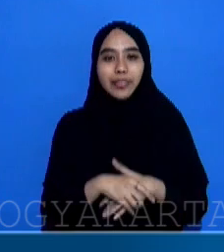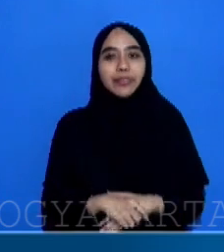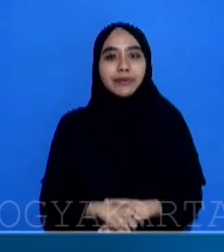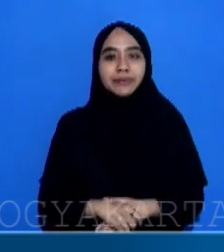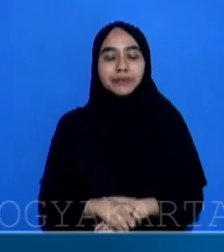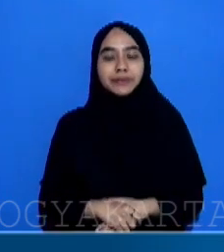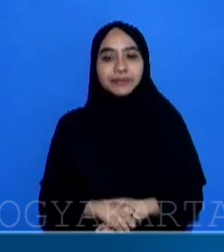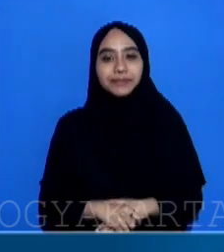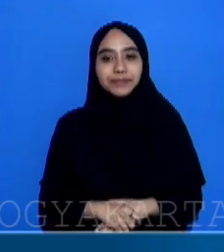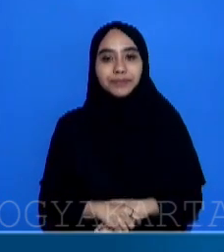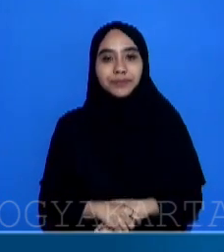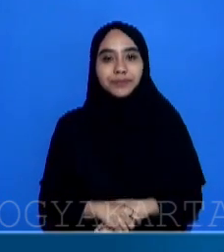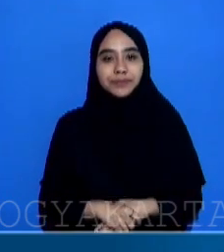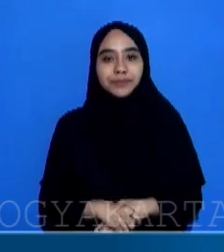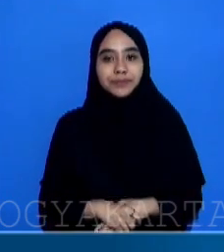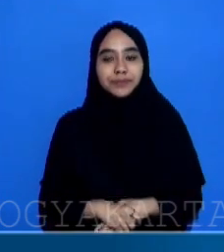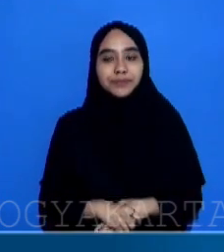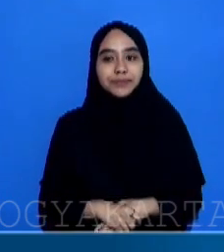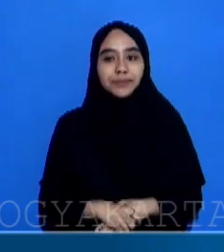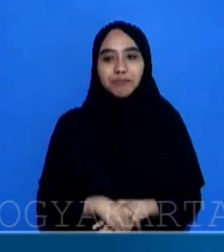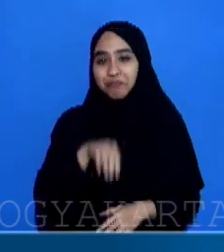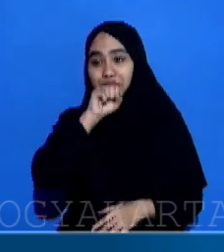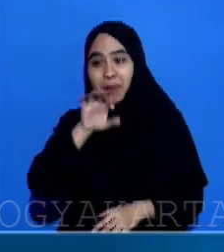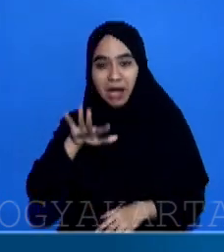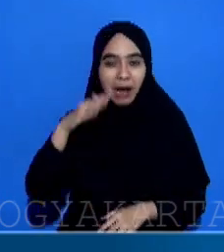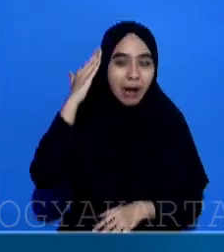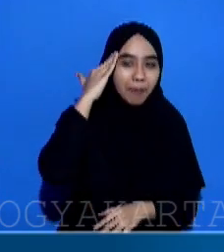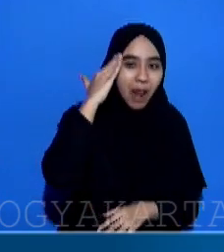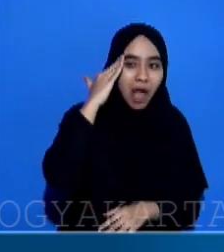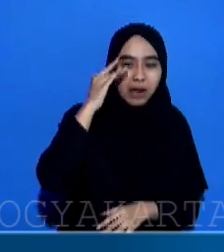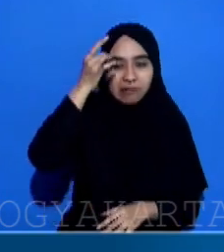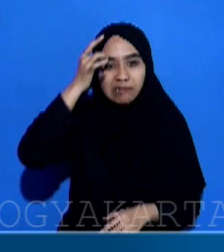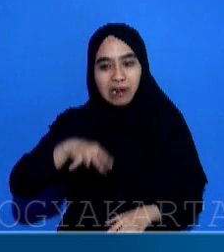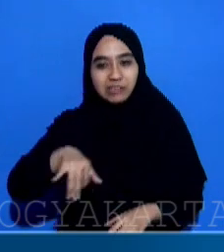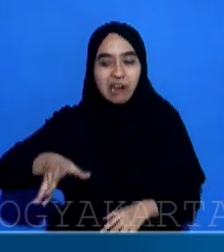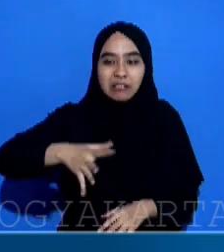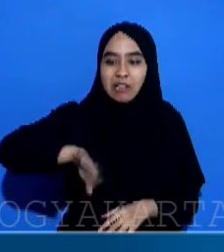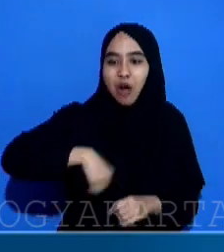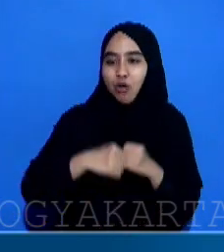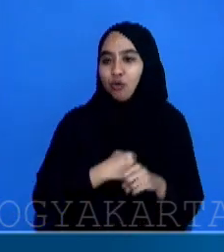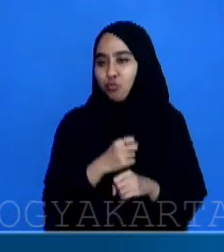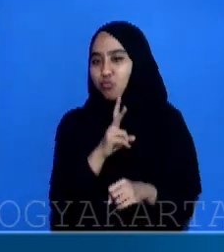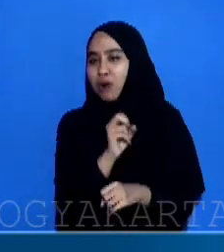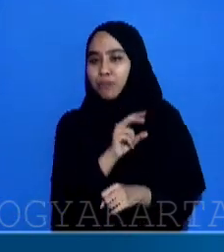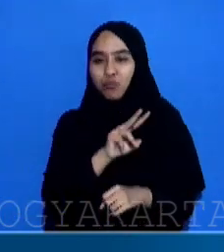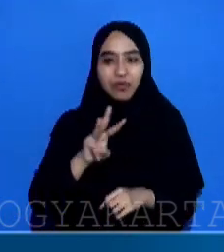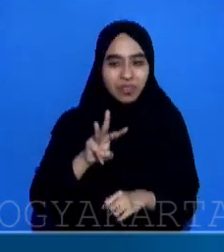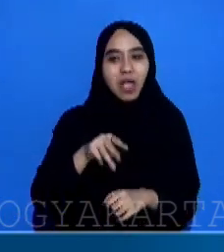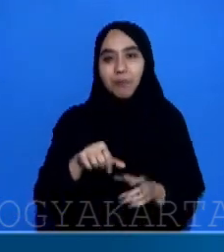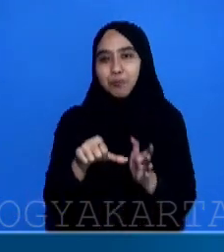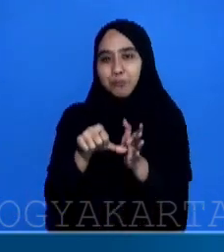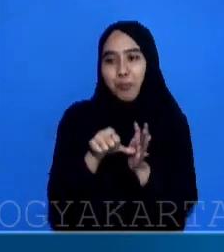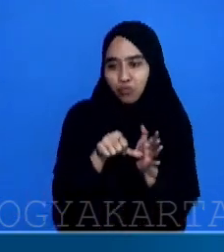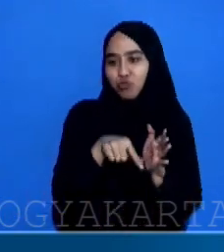itu aja menurut keterangan lurahanto di tahun 2023 mendapat bantuan